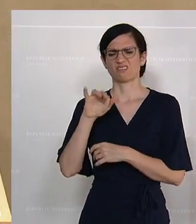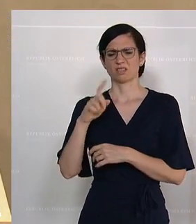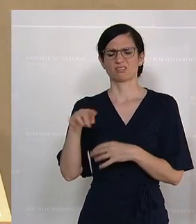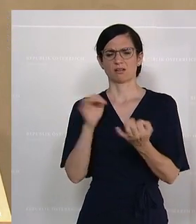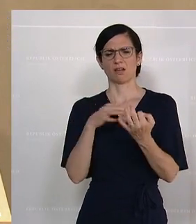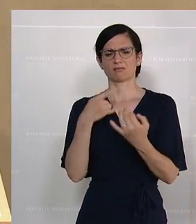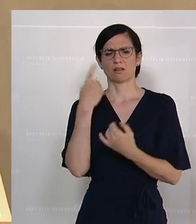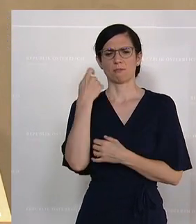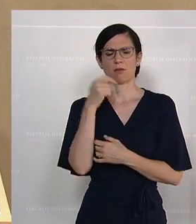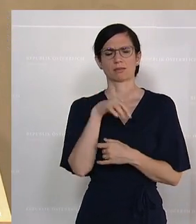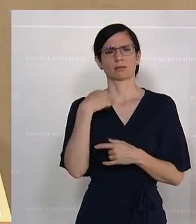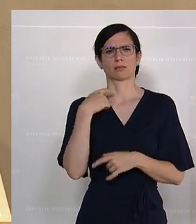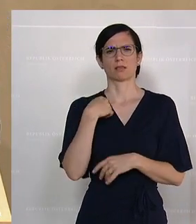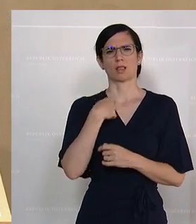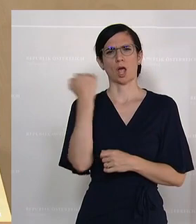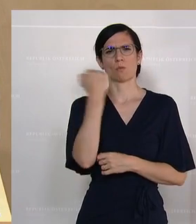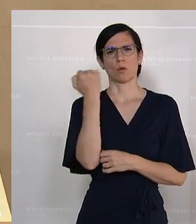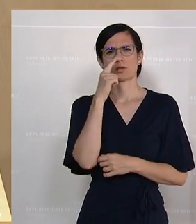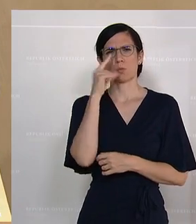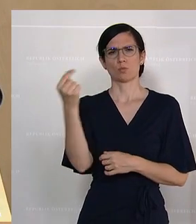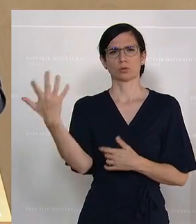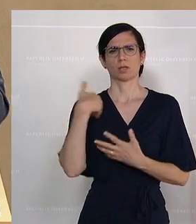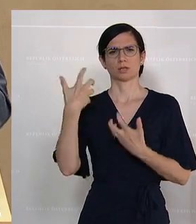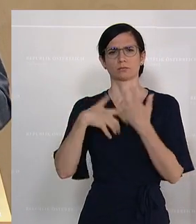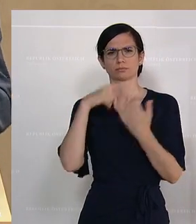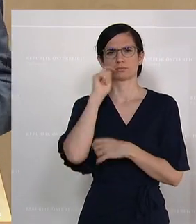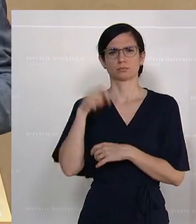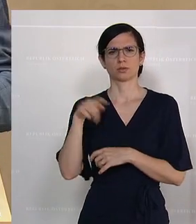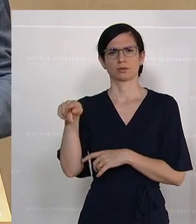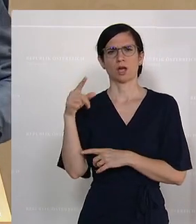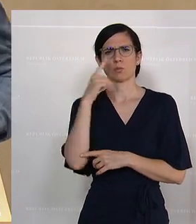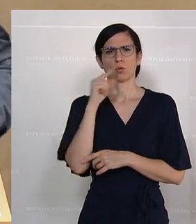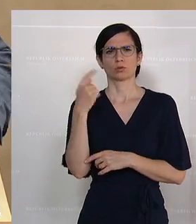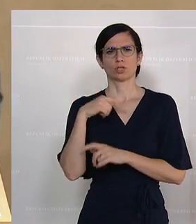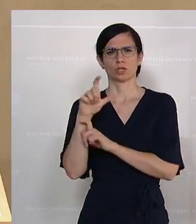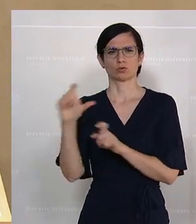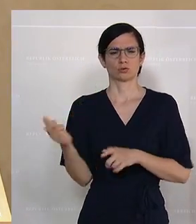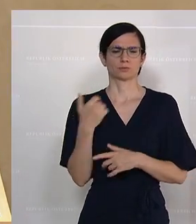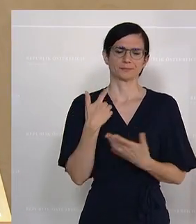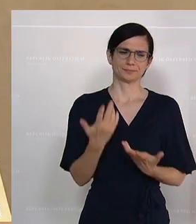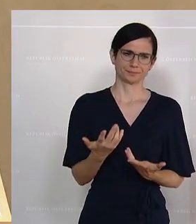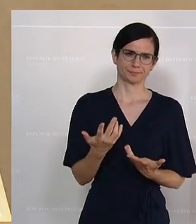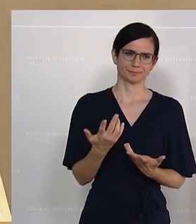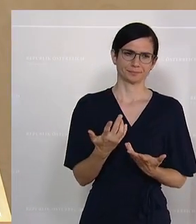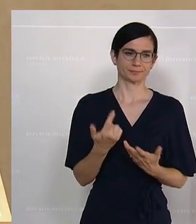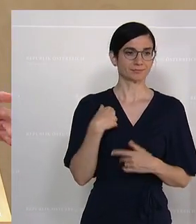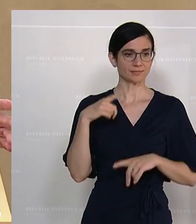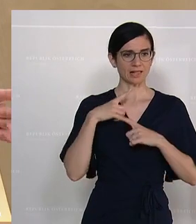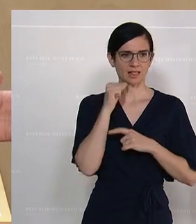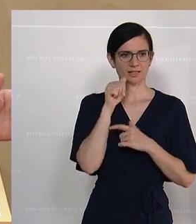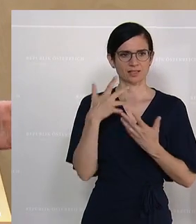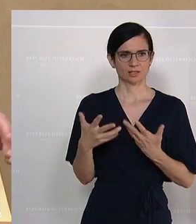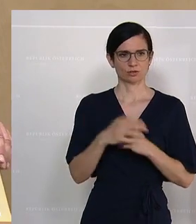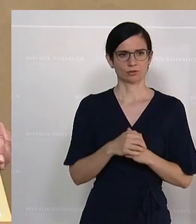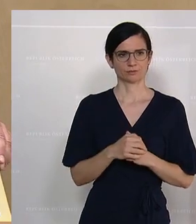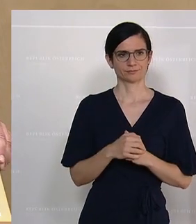meinung war dass ist der böse gut denn das sind ist der krieg in der ukraine unter putin die schuld ist ja immer schon einen schuldigen zu finden es ist leider nicht so das